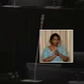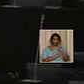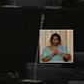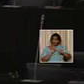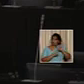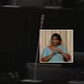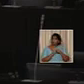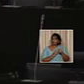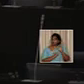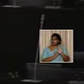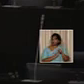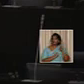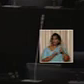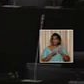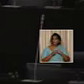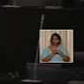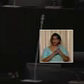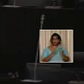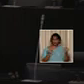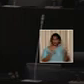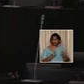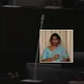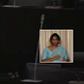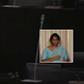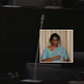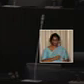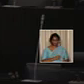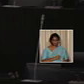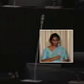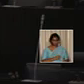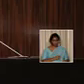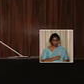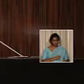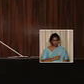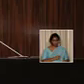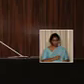සාකච්ඡා මට්ටමින් පවතිනවා. මේ ප්‍රශ්නයට විසඳුමක් හොයාගැනීම උදෙසා. සුදේ.